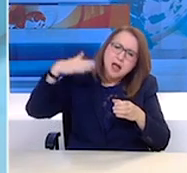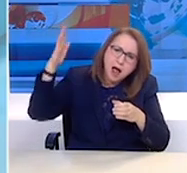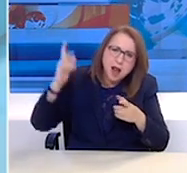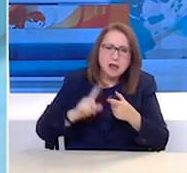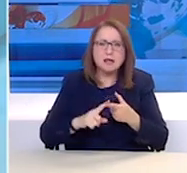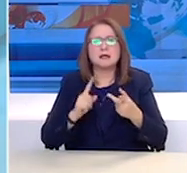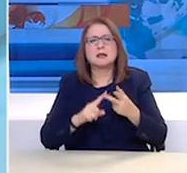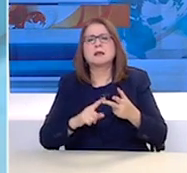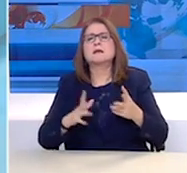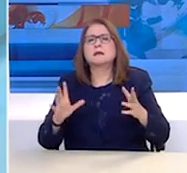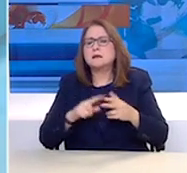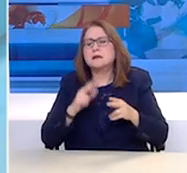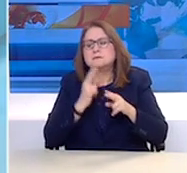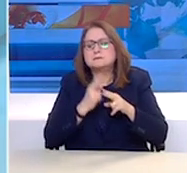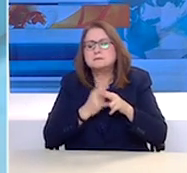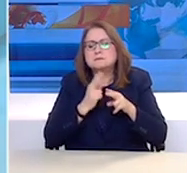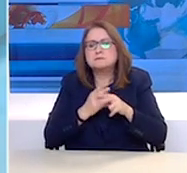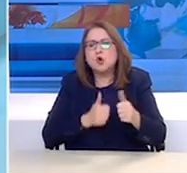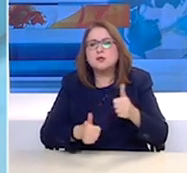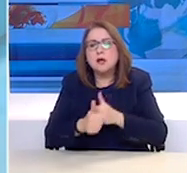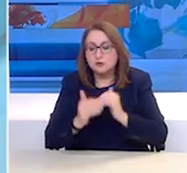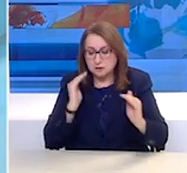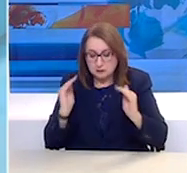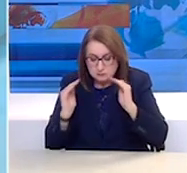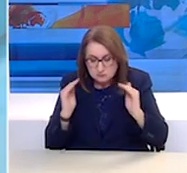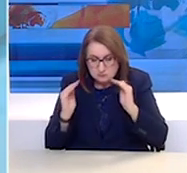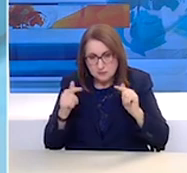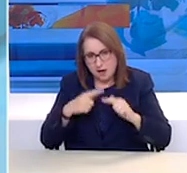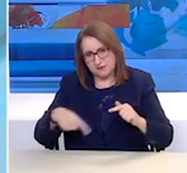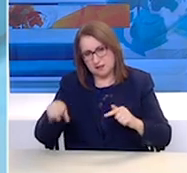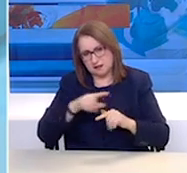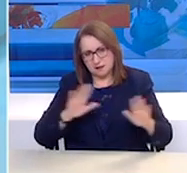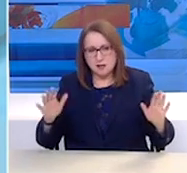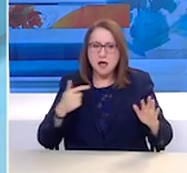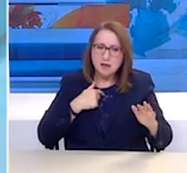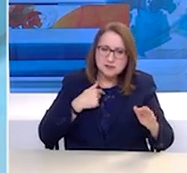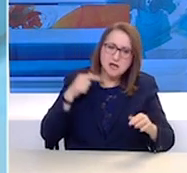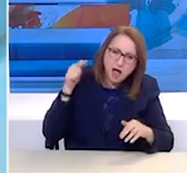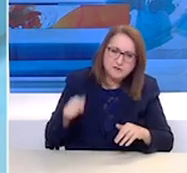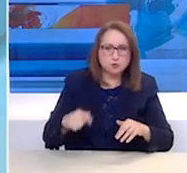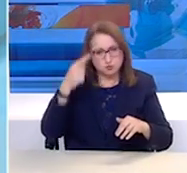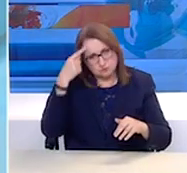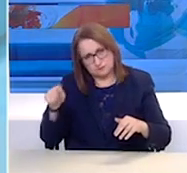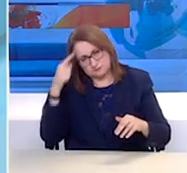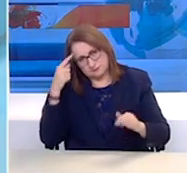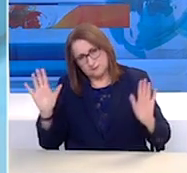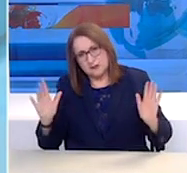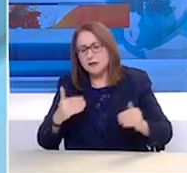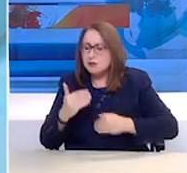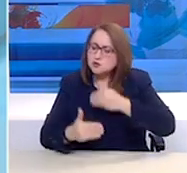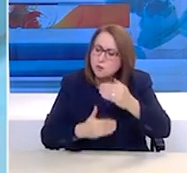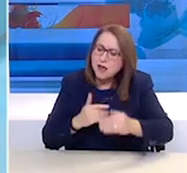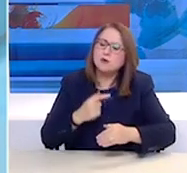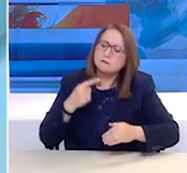την προστασία της δημόσιας υγείας, και αυτή θα είναι το κύριο μέλημά μας και στις επόμενες φάσεις. Έτσι, νομίζω αυτό